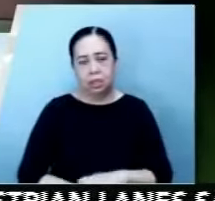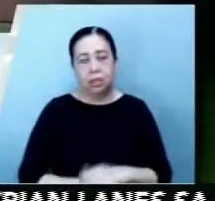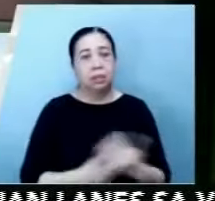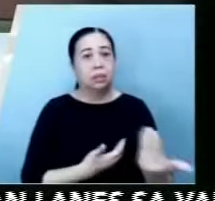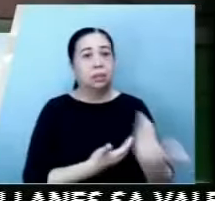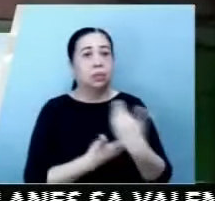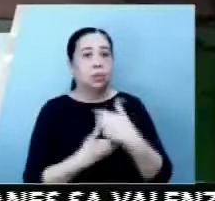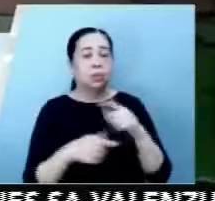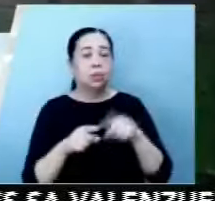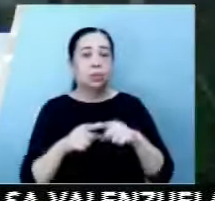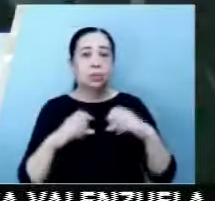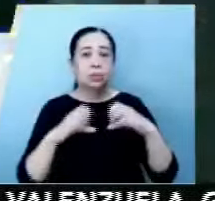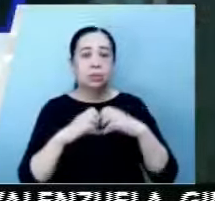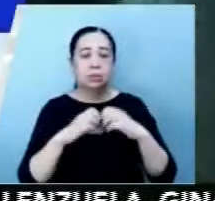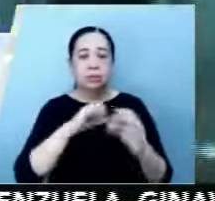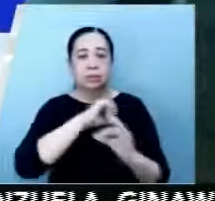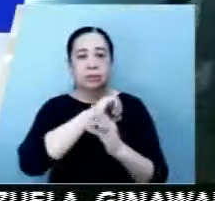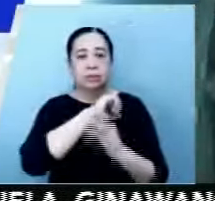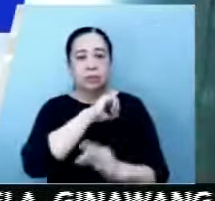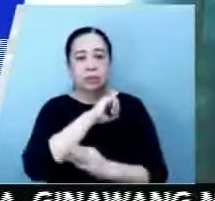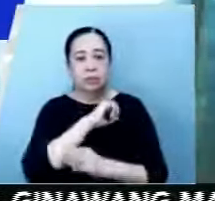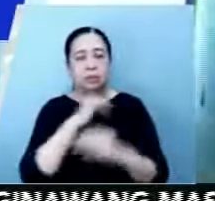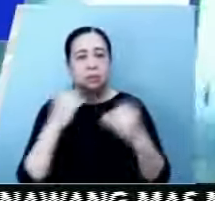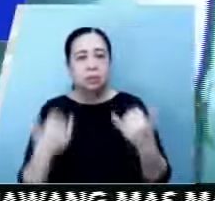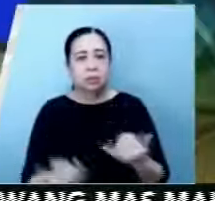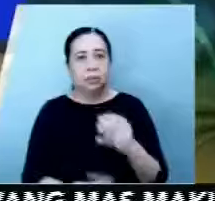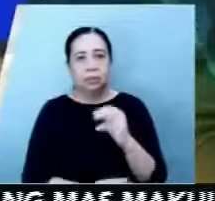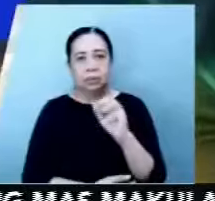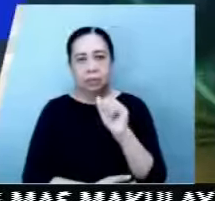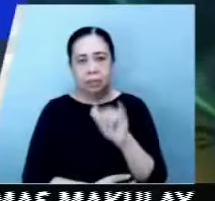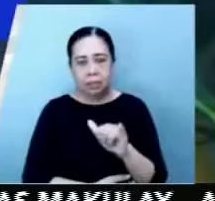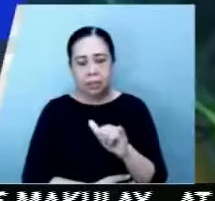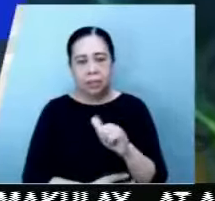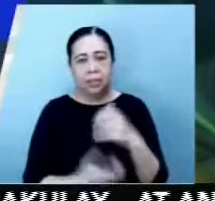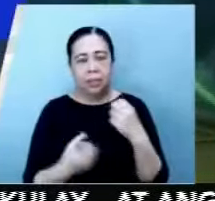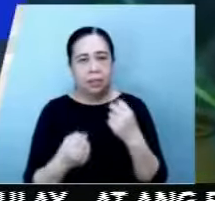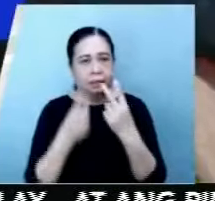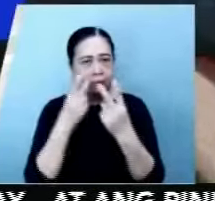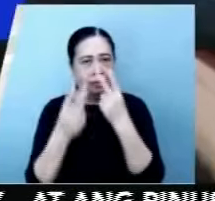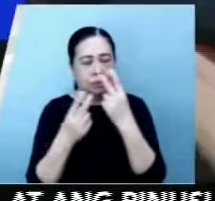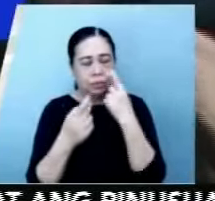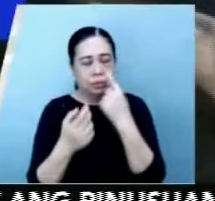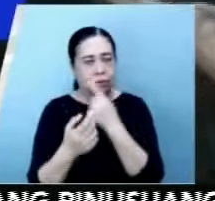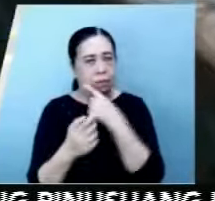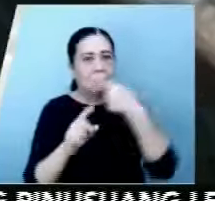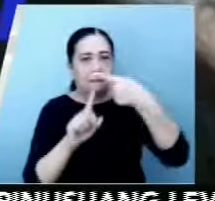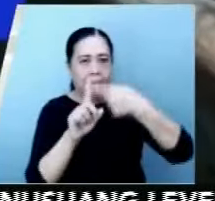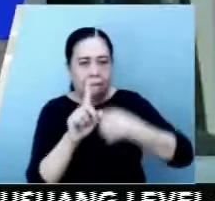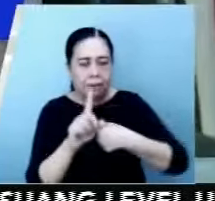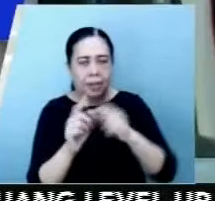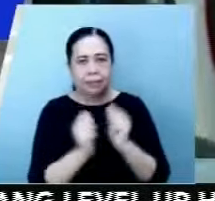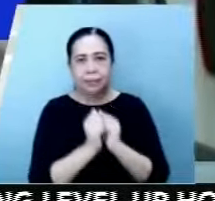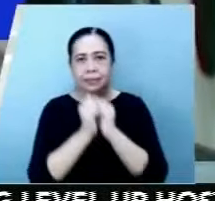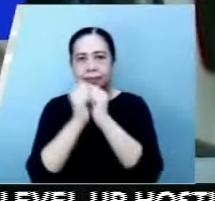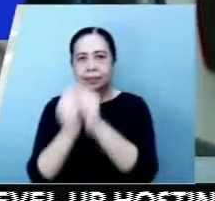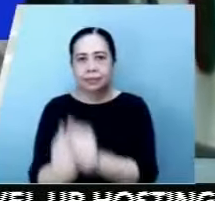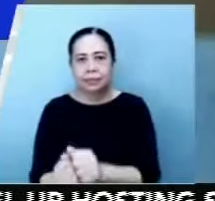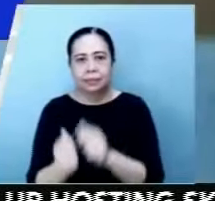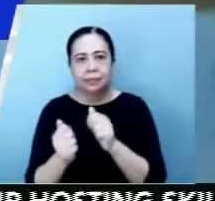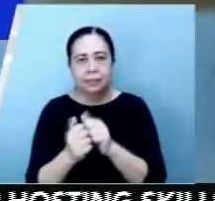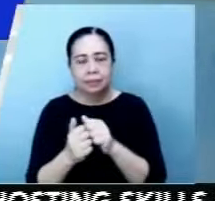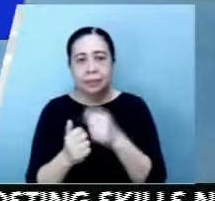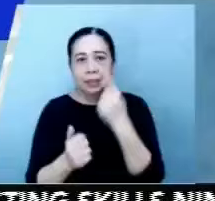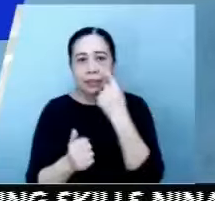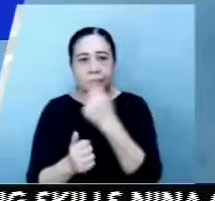GMA Kapuso Foundation. Ngayong Mayo na Healthy Vision Month, sinamahan natin si Liberty sa isang ophthalmologist